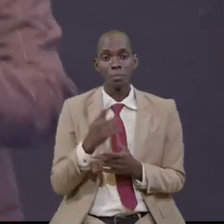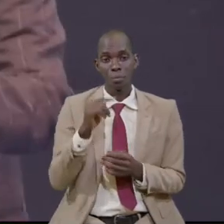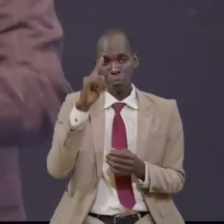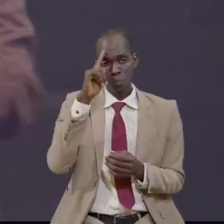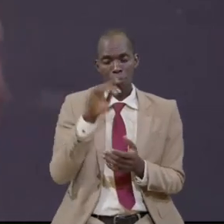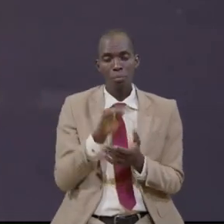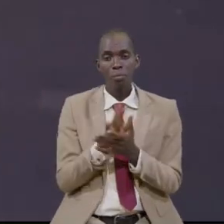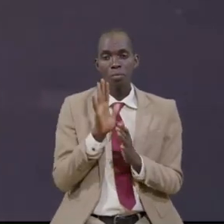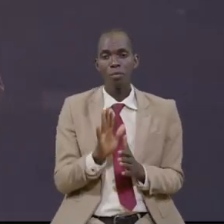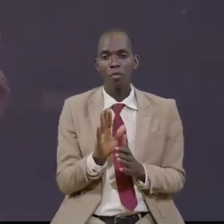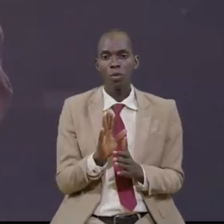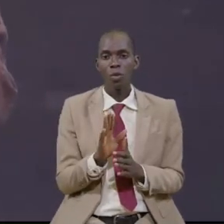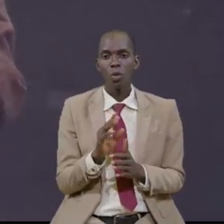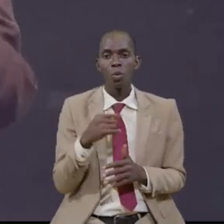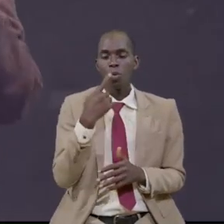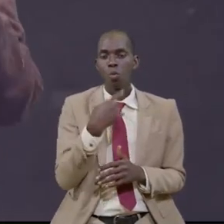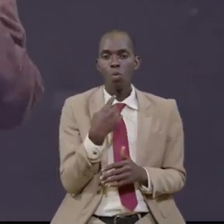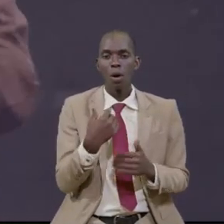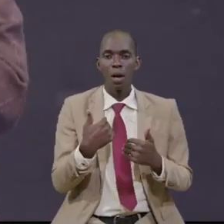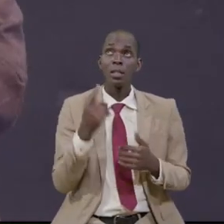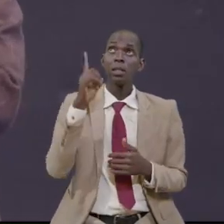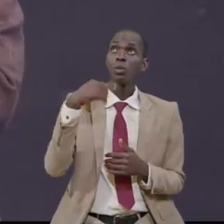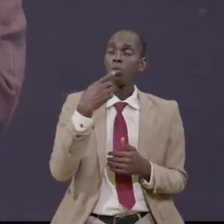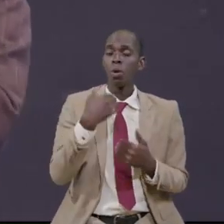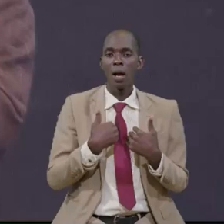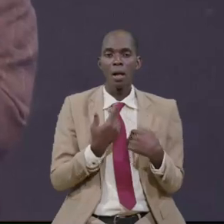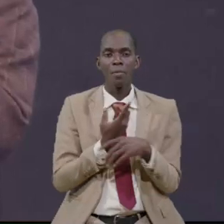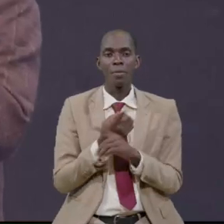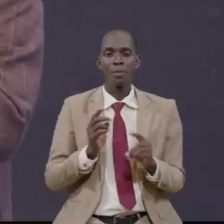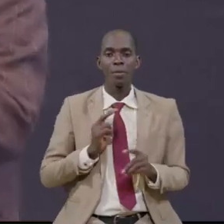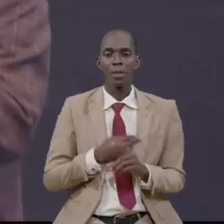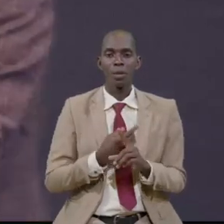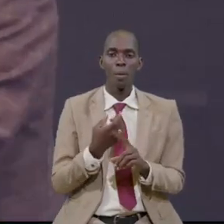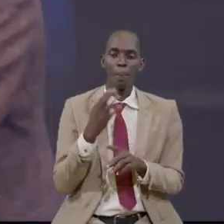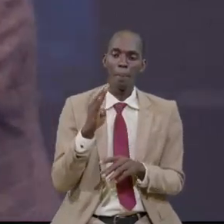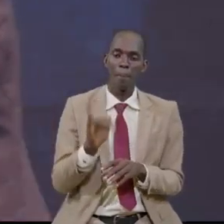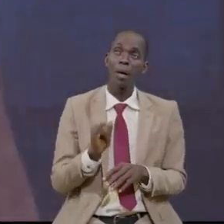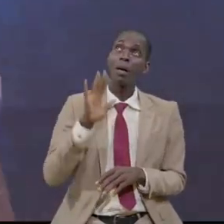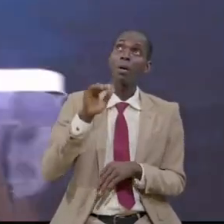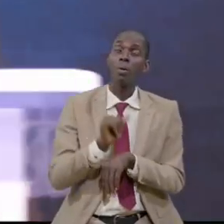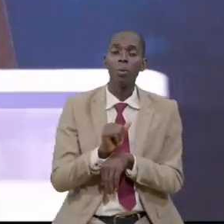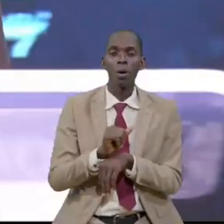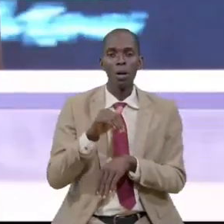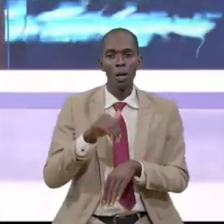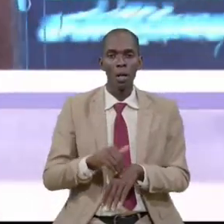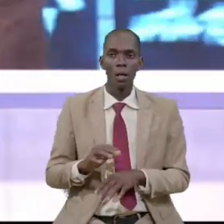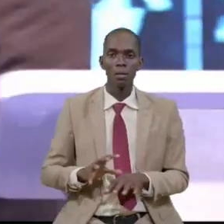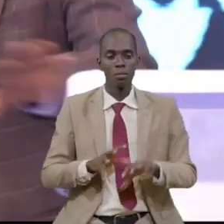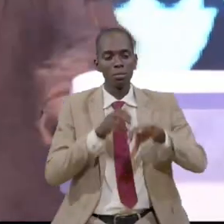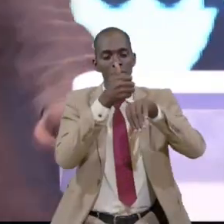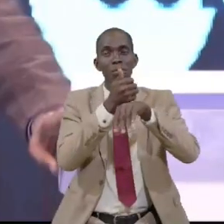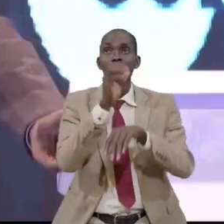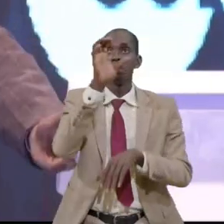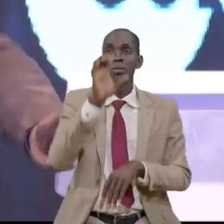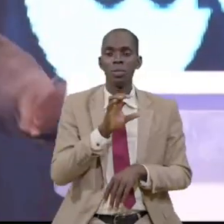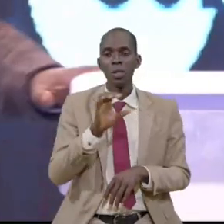qui nous a délivrés par son œuvre au calvaire, par son sacrifice